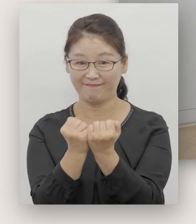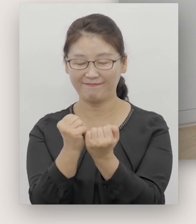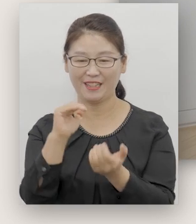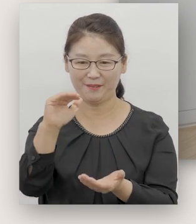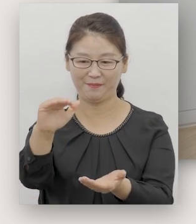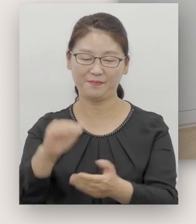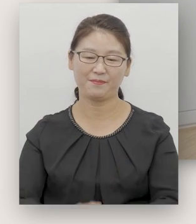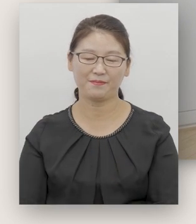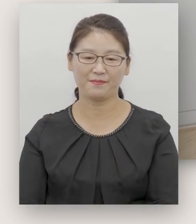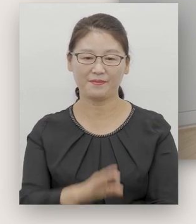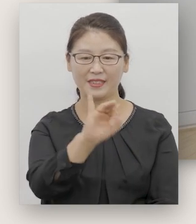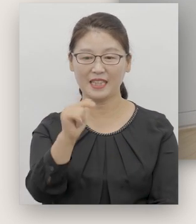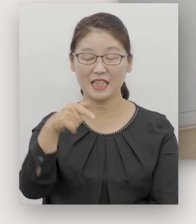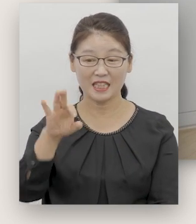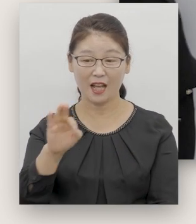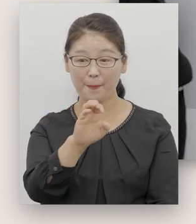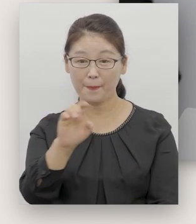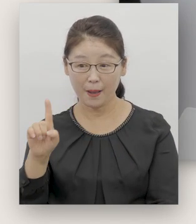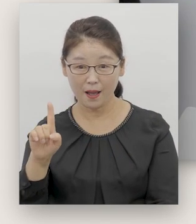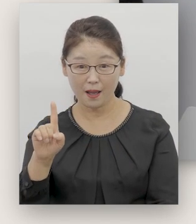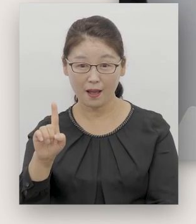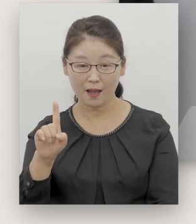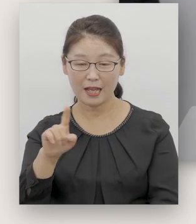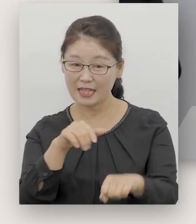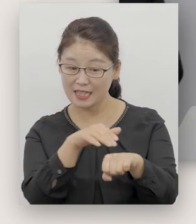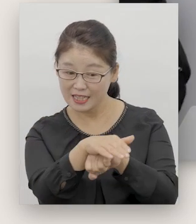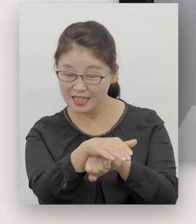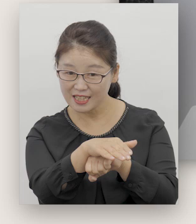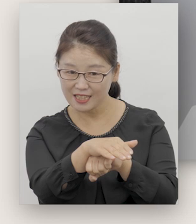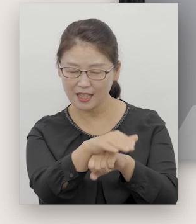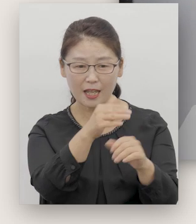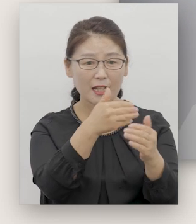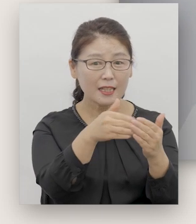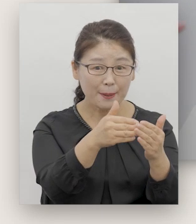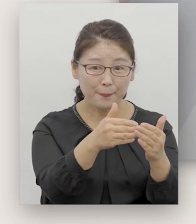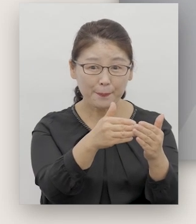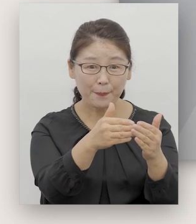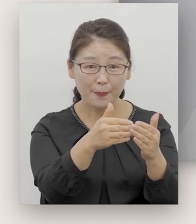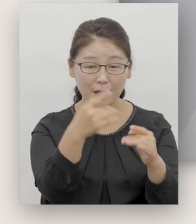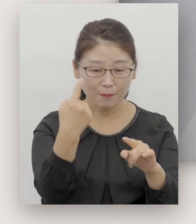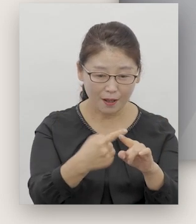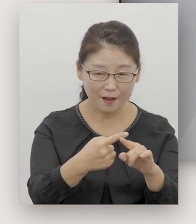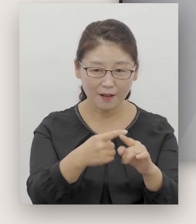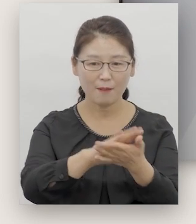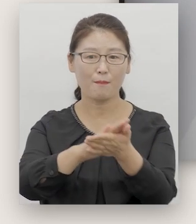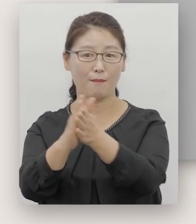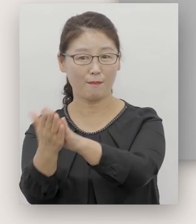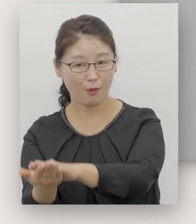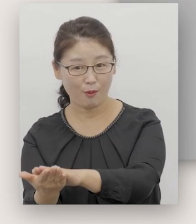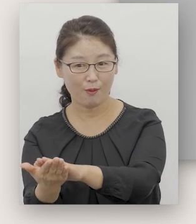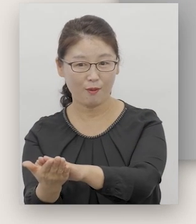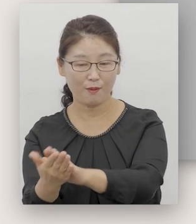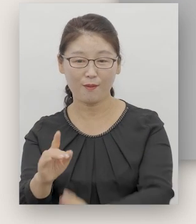인상파주의의 그런 모습이 보였던 작품에서 또 이제 화풍이 변했다라는 걸 아실 수 있으실 거예요. 어떤 화가가